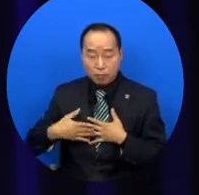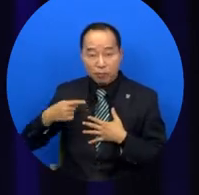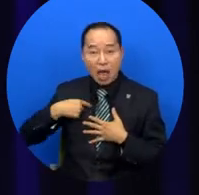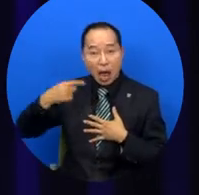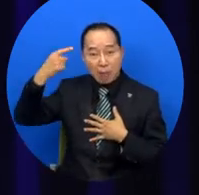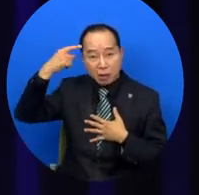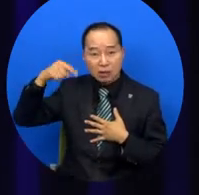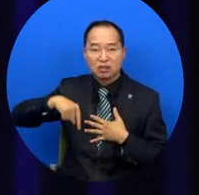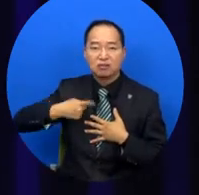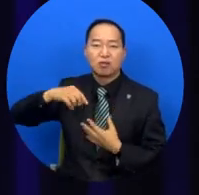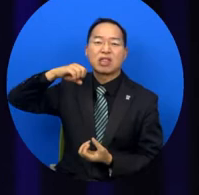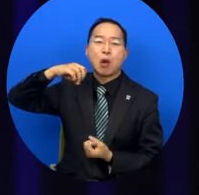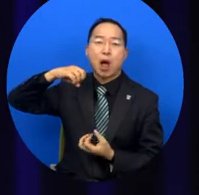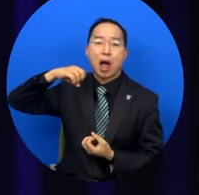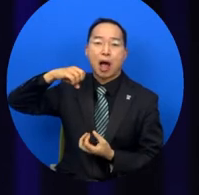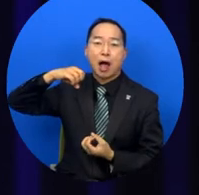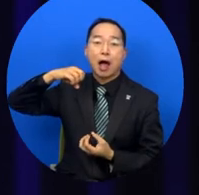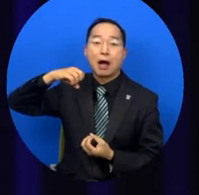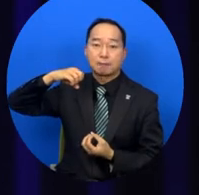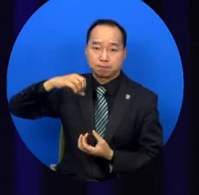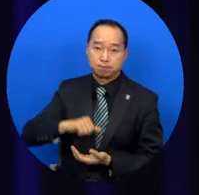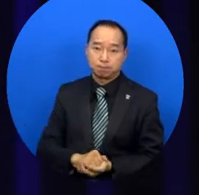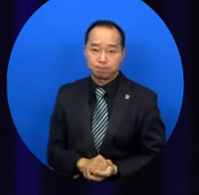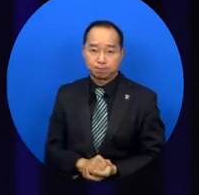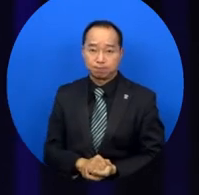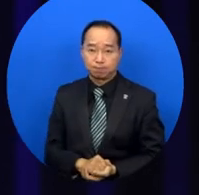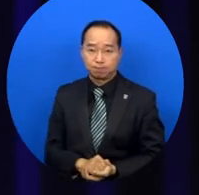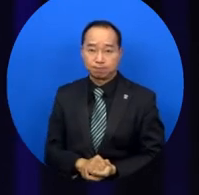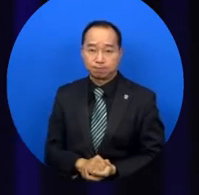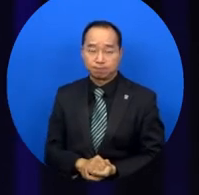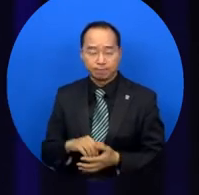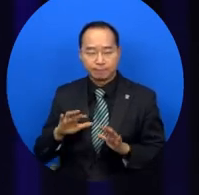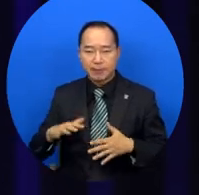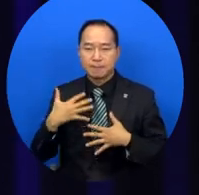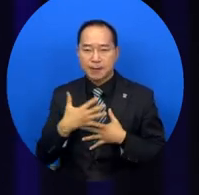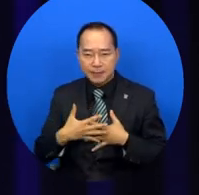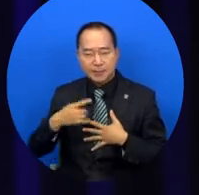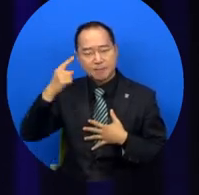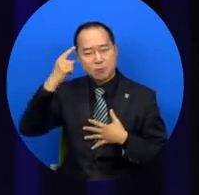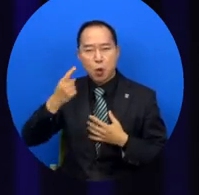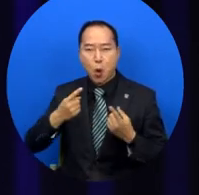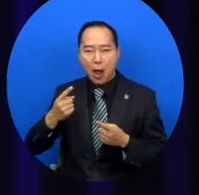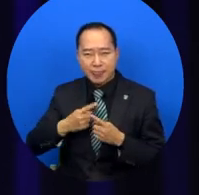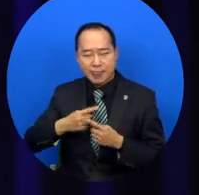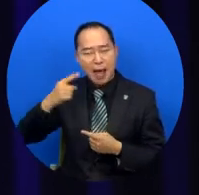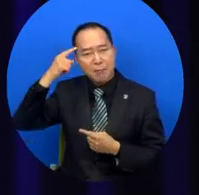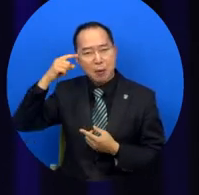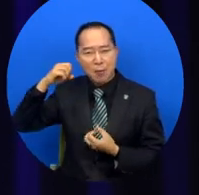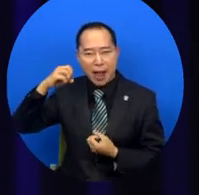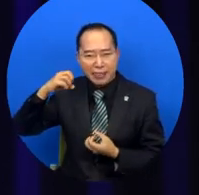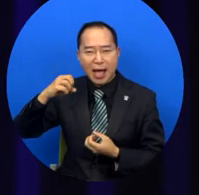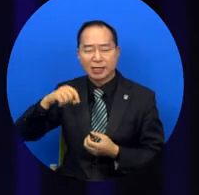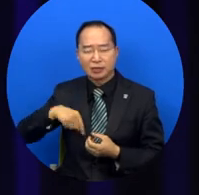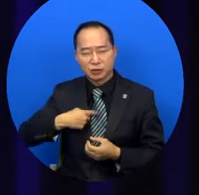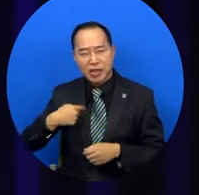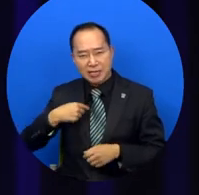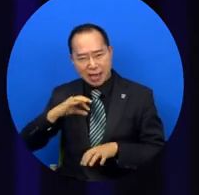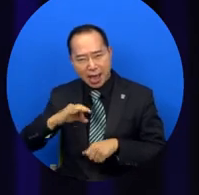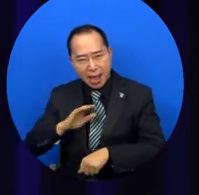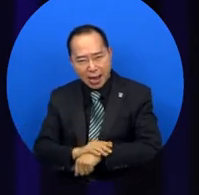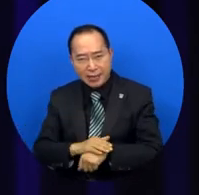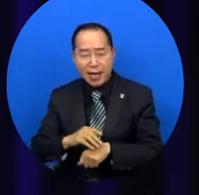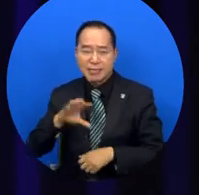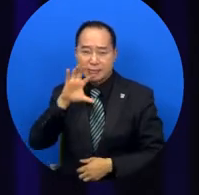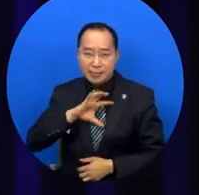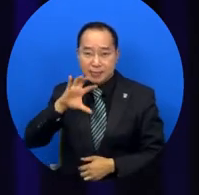몸이 내 머리에게 그거 아니다. Calm down 해도 된다. 그렇게 정신 막 이렇게 하지 않아도 된다.